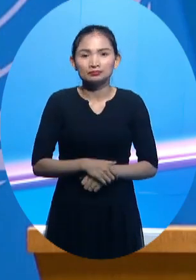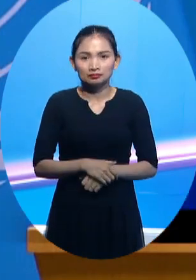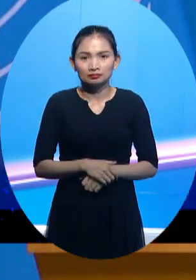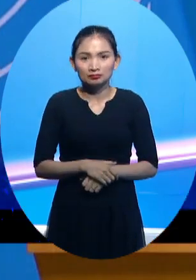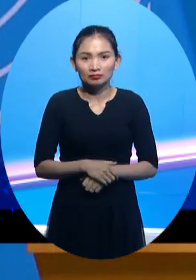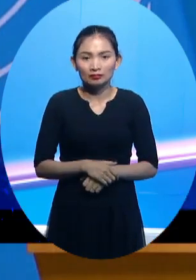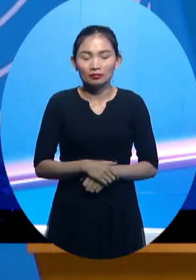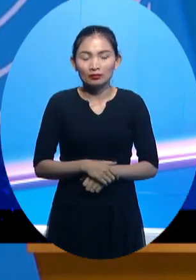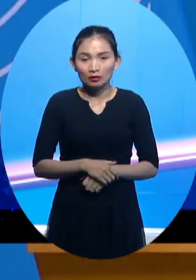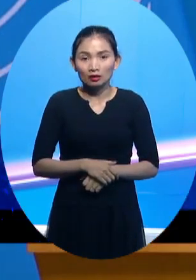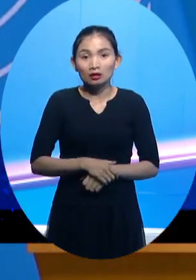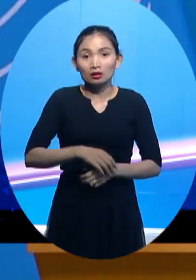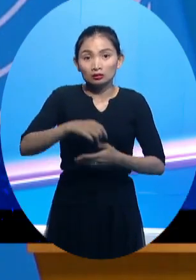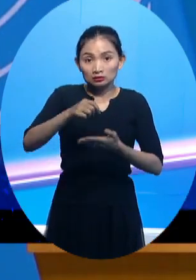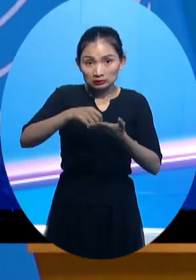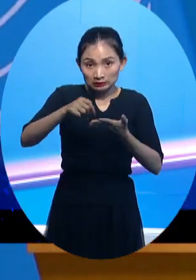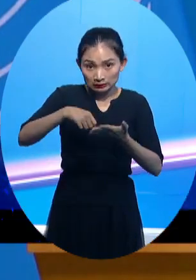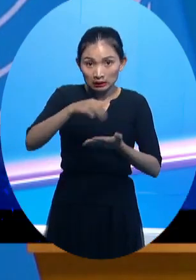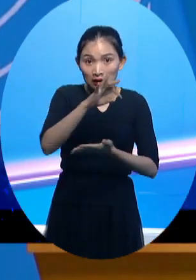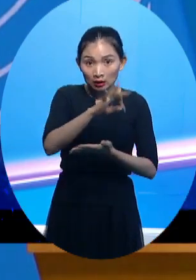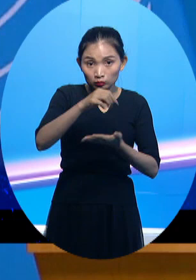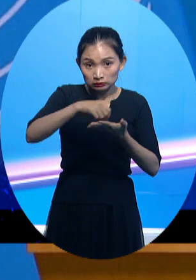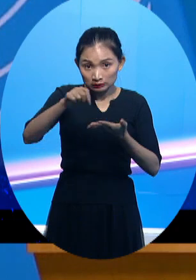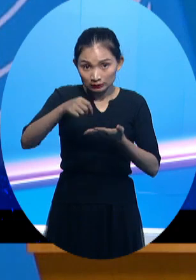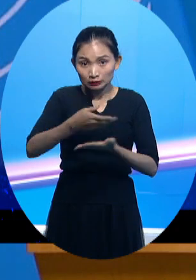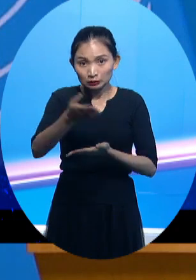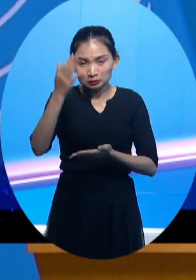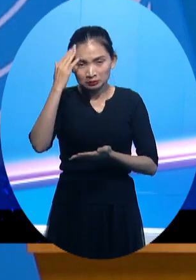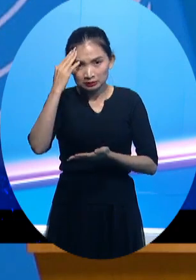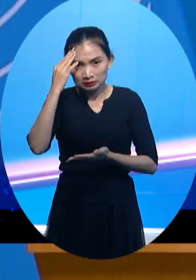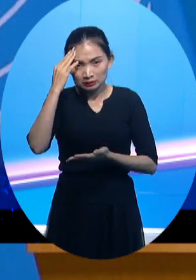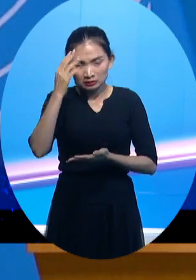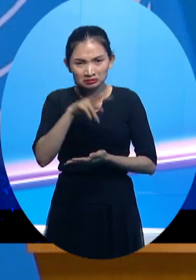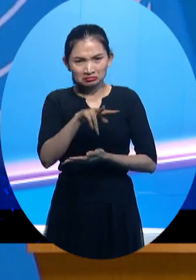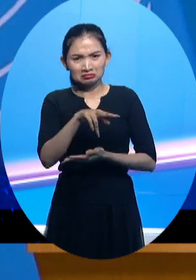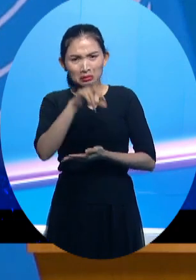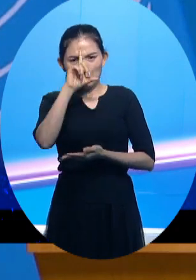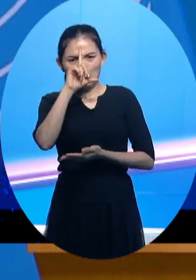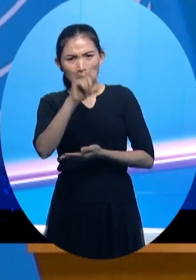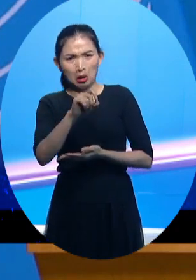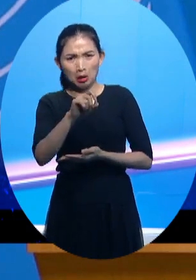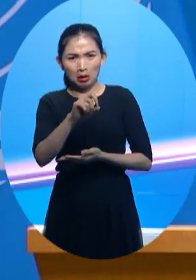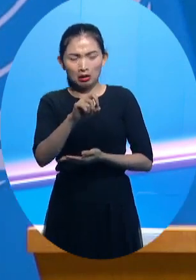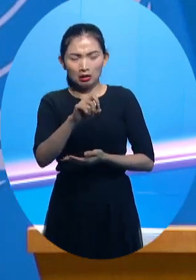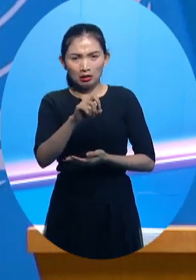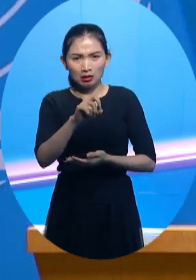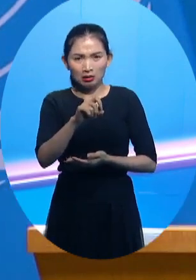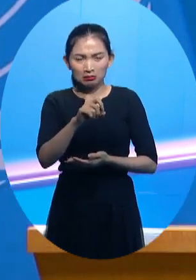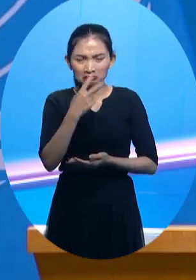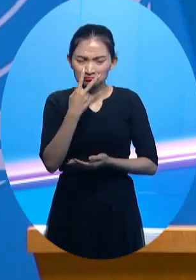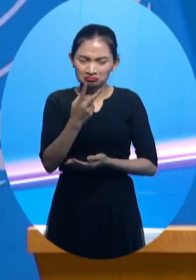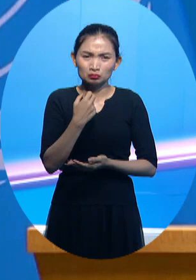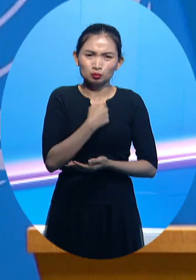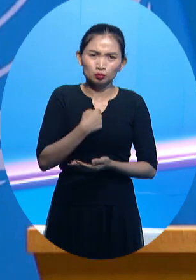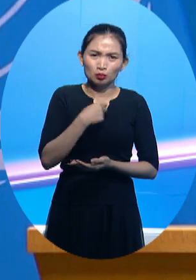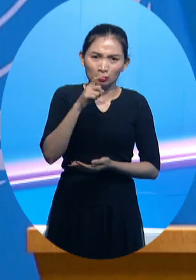cập rất rõ ràng việc giao tranh tiếp diễn có nguy cơ dẫn tới sự tính toán sai lầm lớn của các bên căn dự và đáng buồn là chúng ta đã thấy điều này